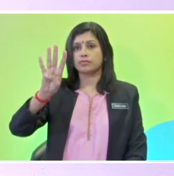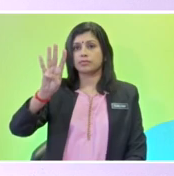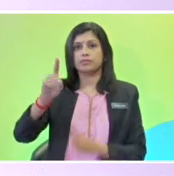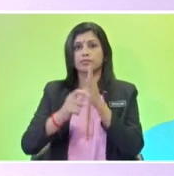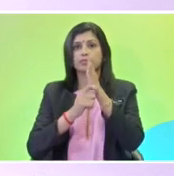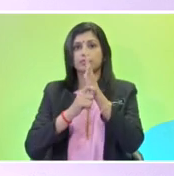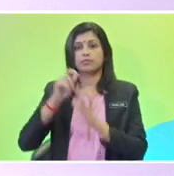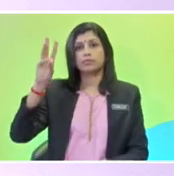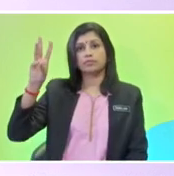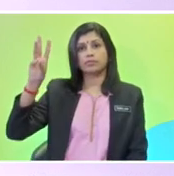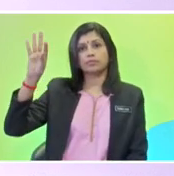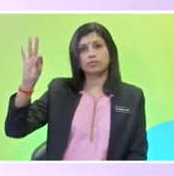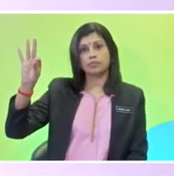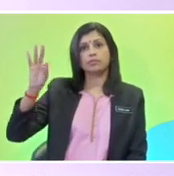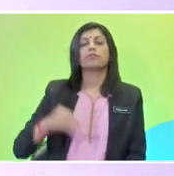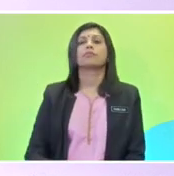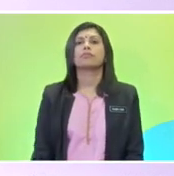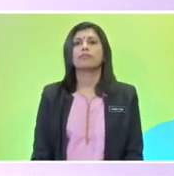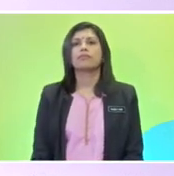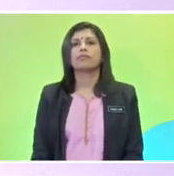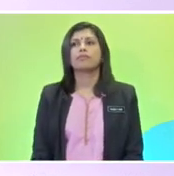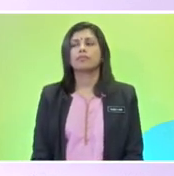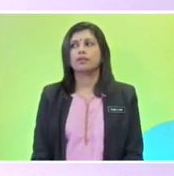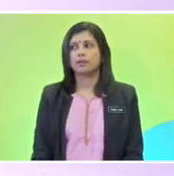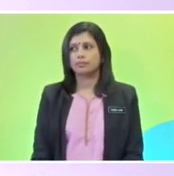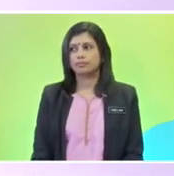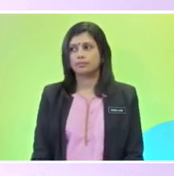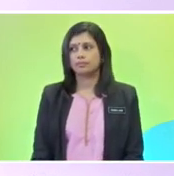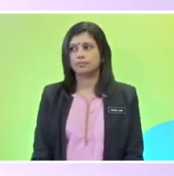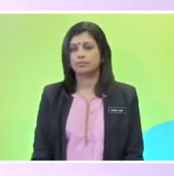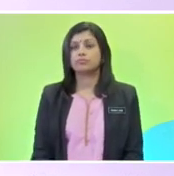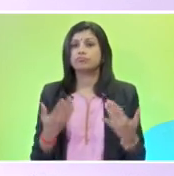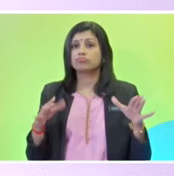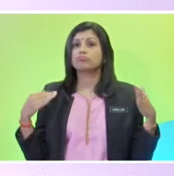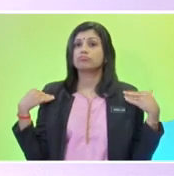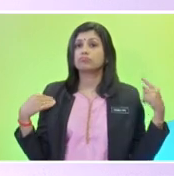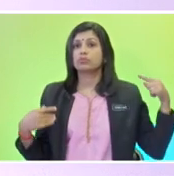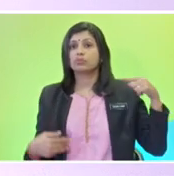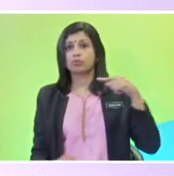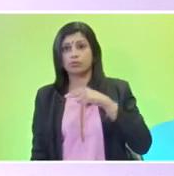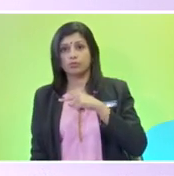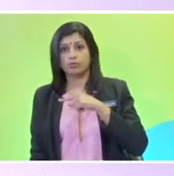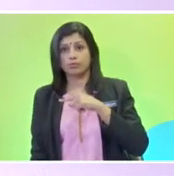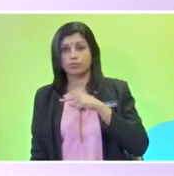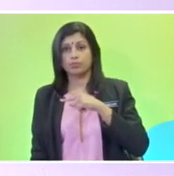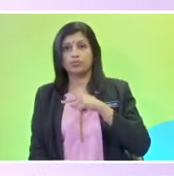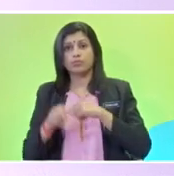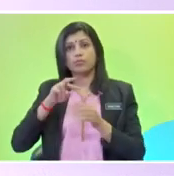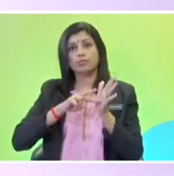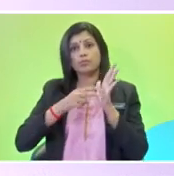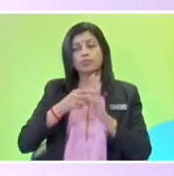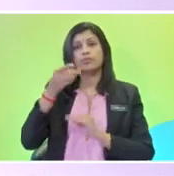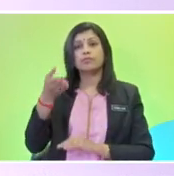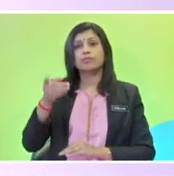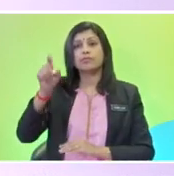tambah 69. Okey. Dan cikgu sertakan ada anak panah kat sini. Panduan kita mengira